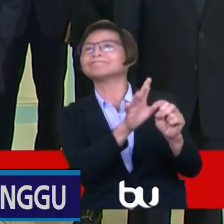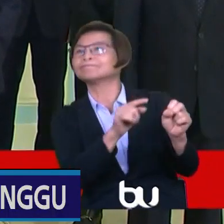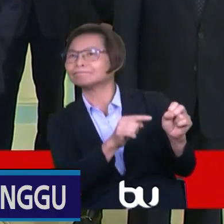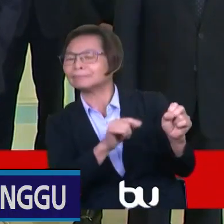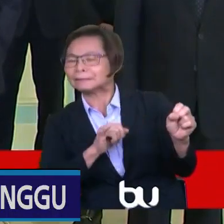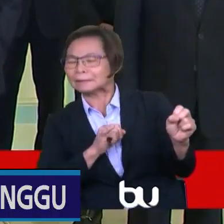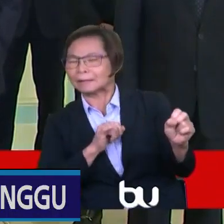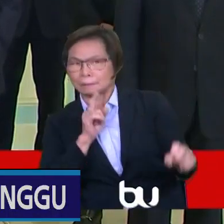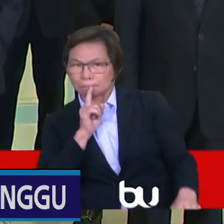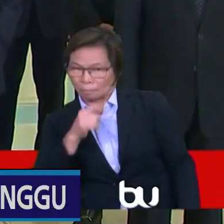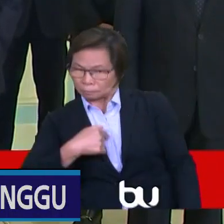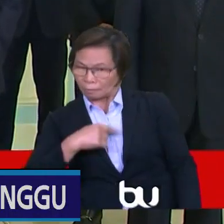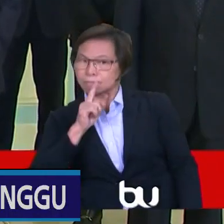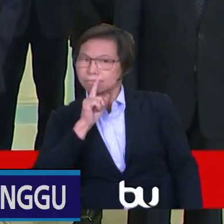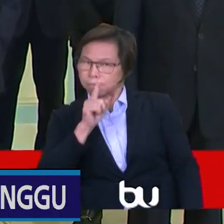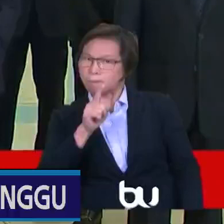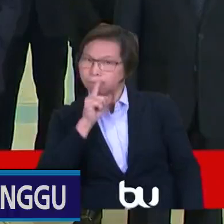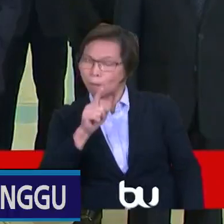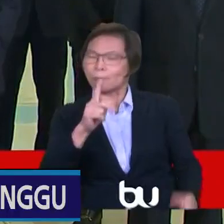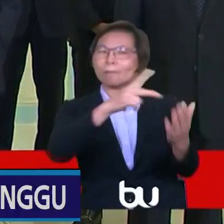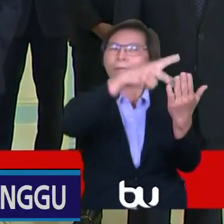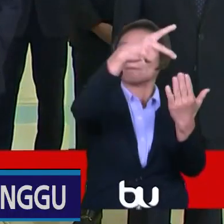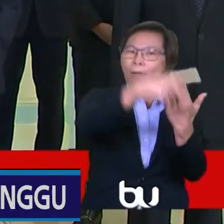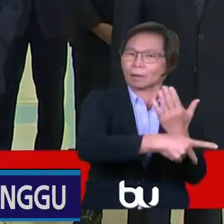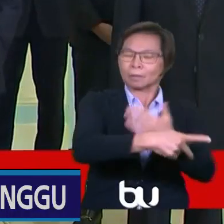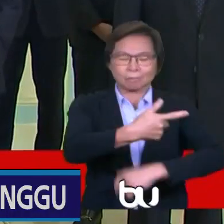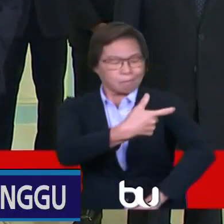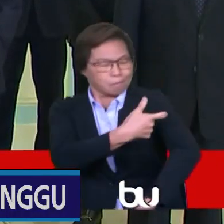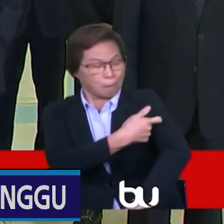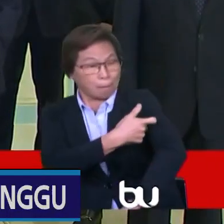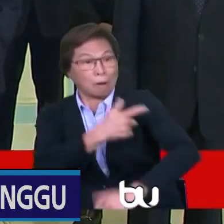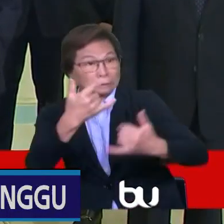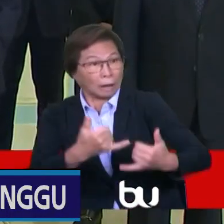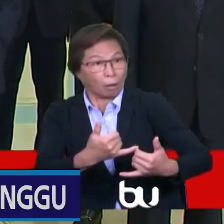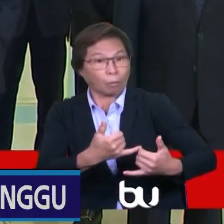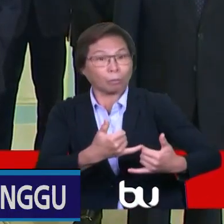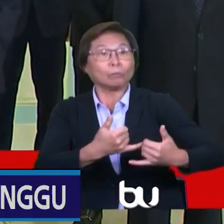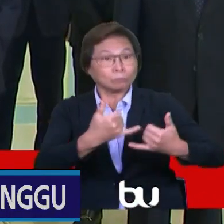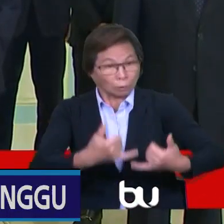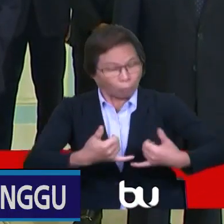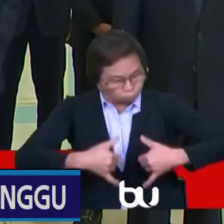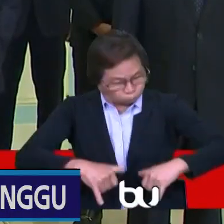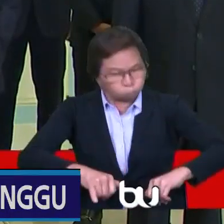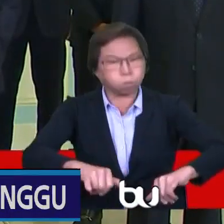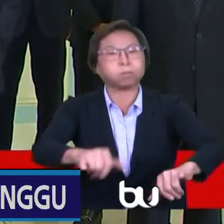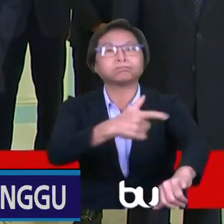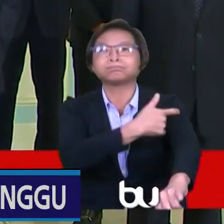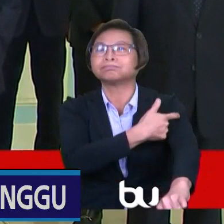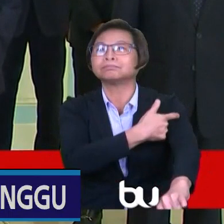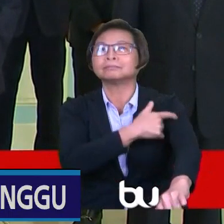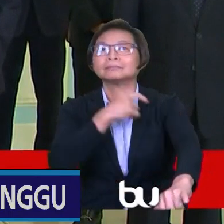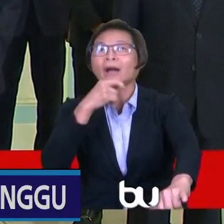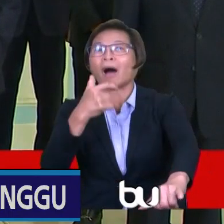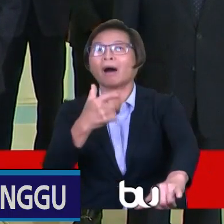Saya akan memastikan program vaksinasi yang sedang berjalan pada masa ini tidak akan